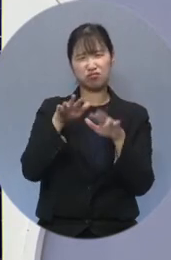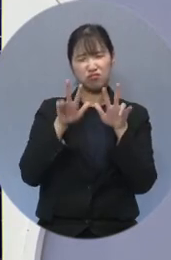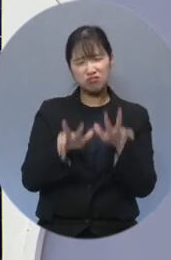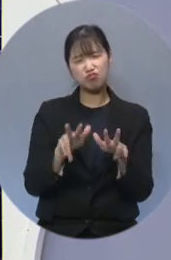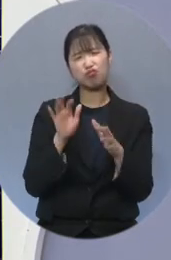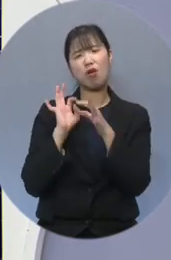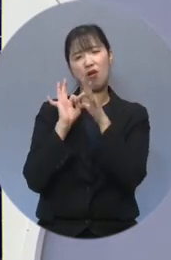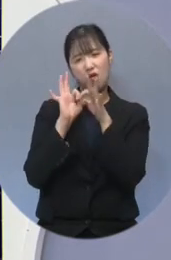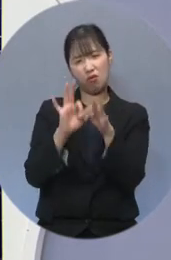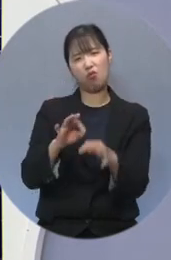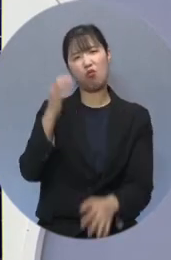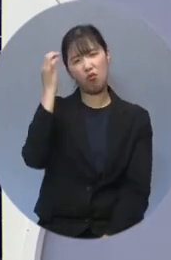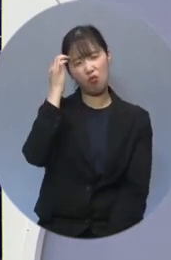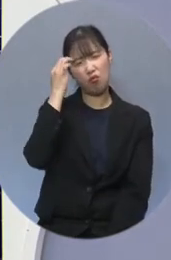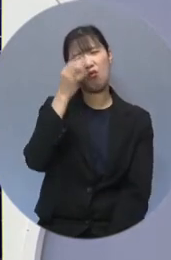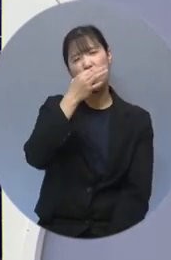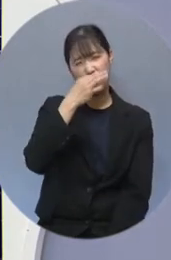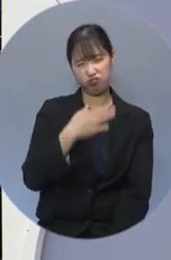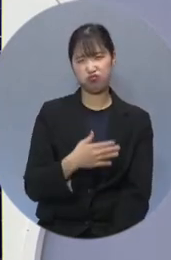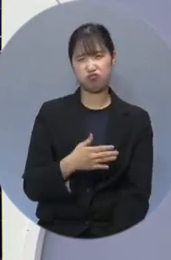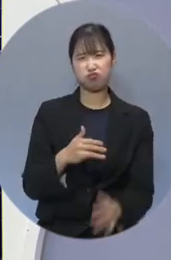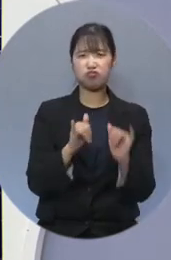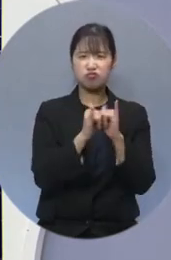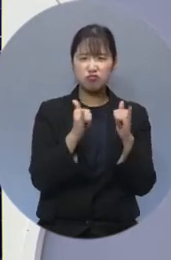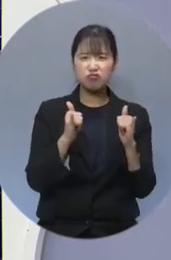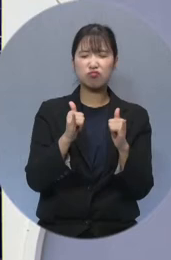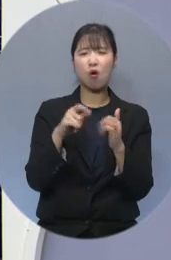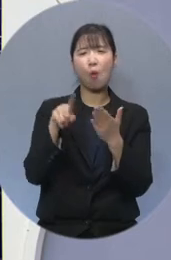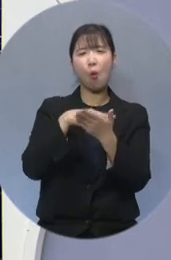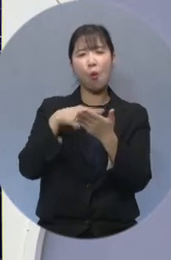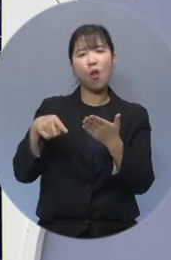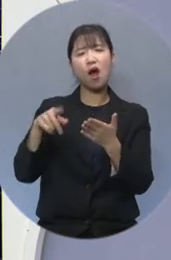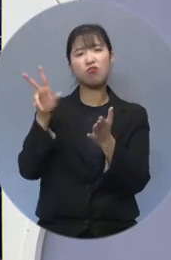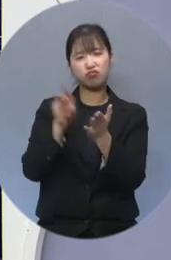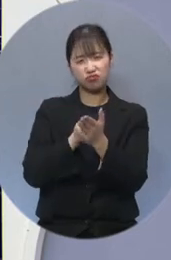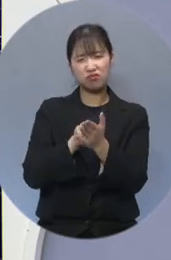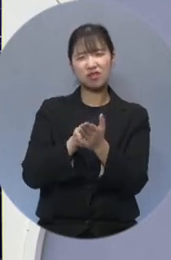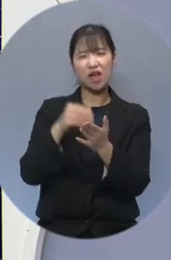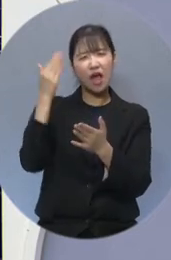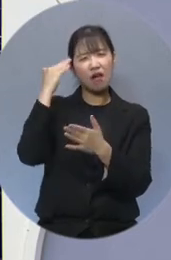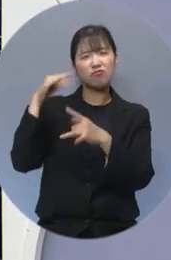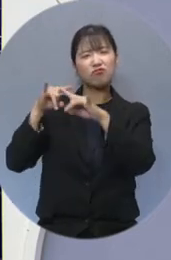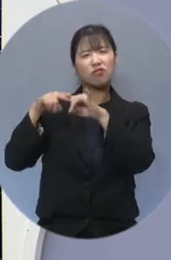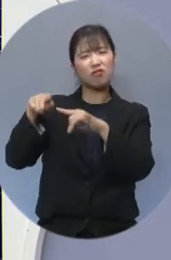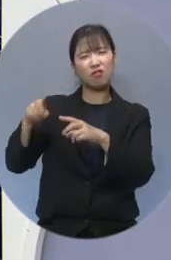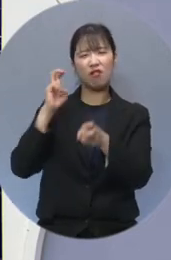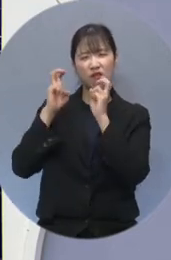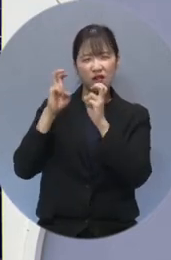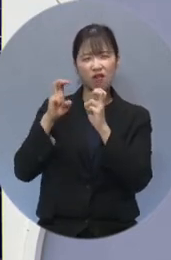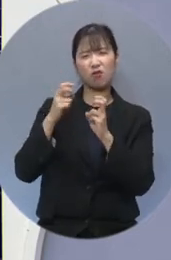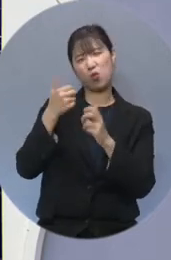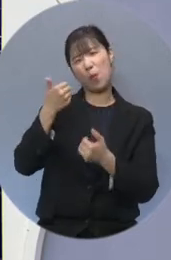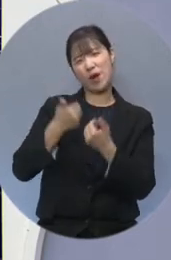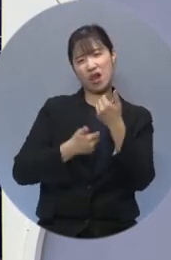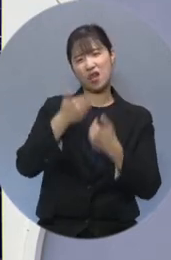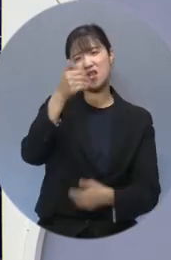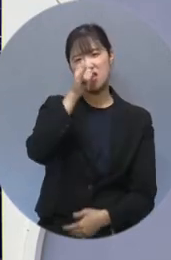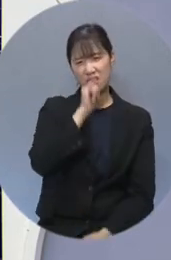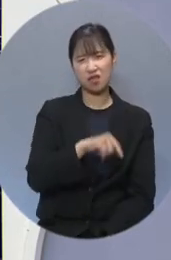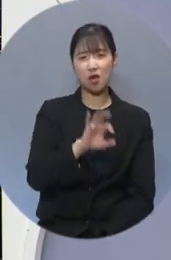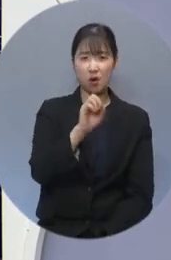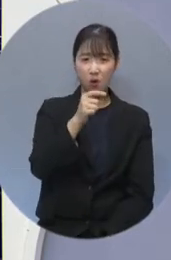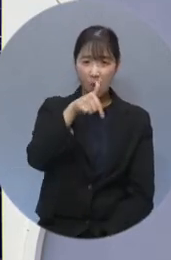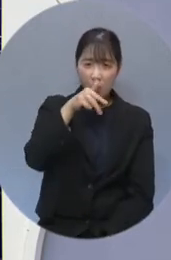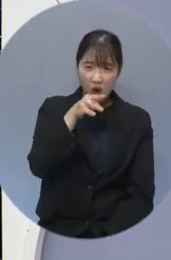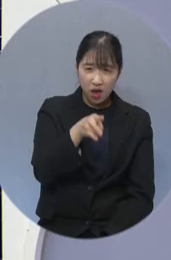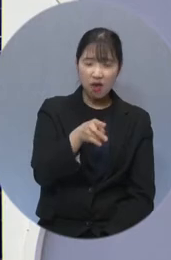하고 있고요. 주민들이 보상 문제로 한전과 갈등을 겪고 있습니다. 우리 옥계는 다행히 이제